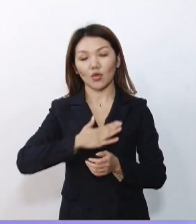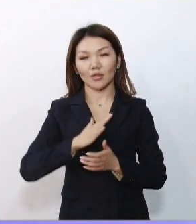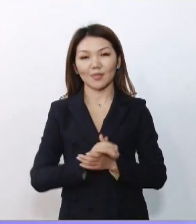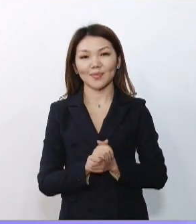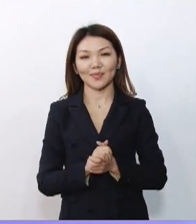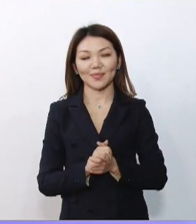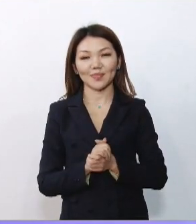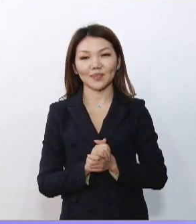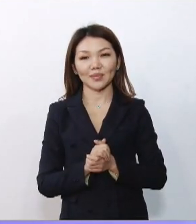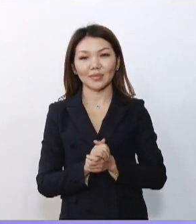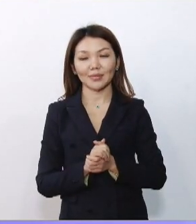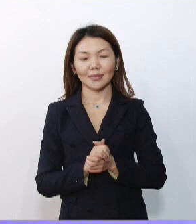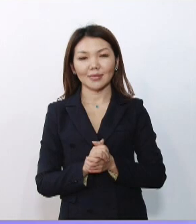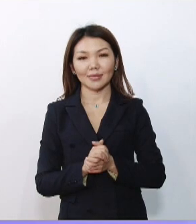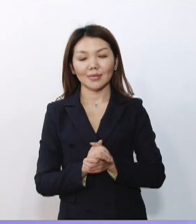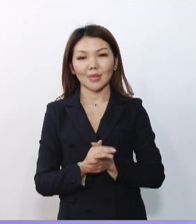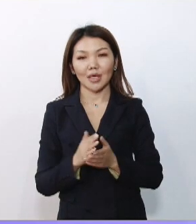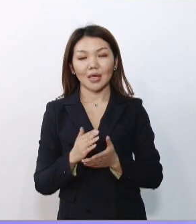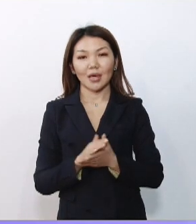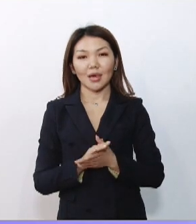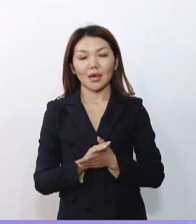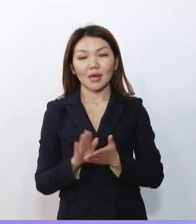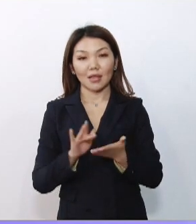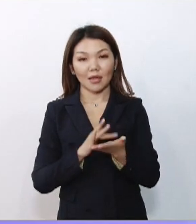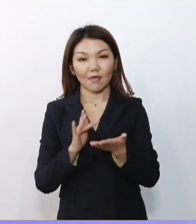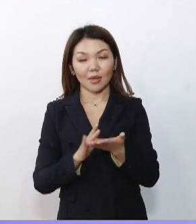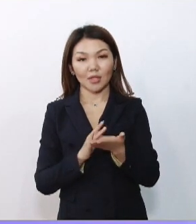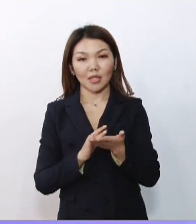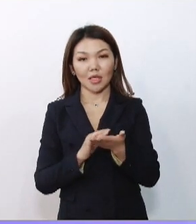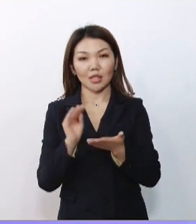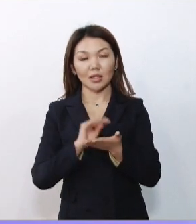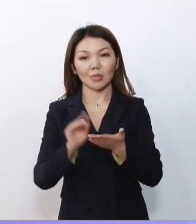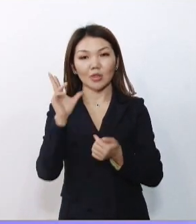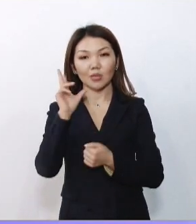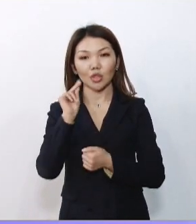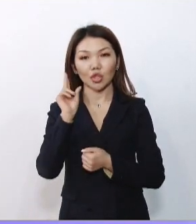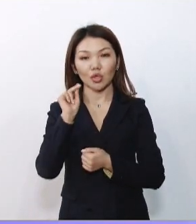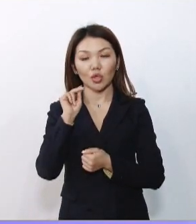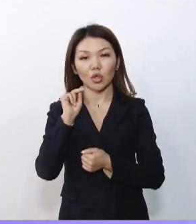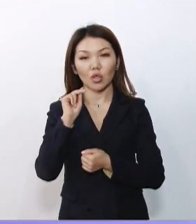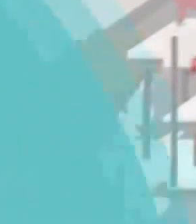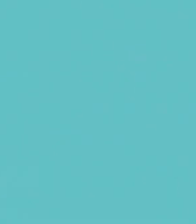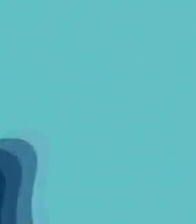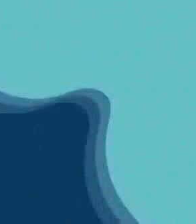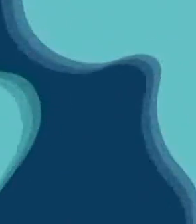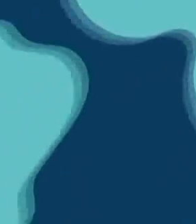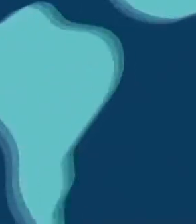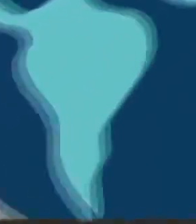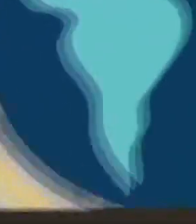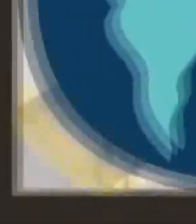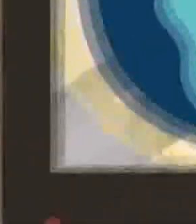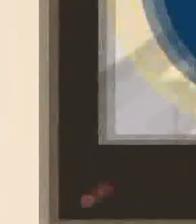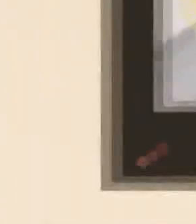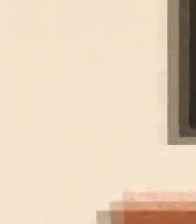удовольствием. Открываем тетради и записываем число. Классная работа!